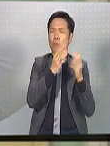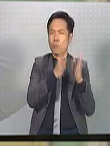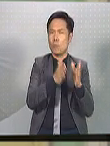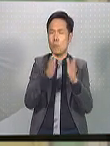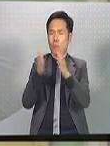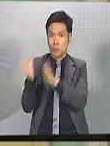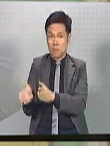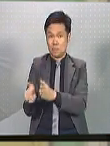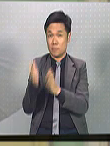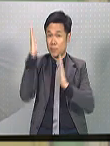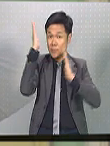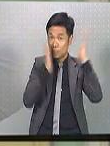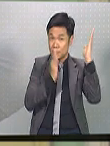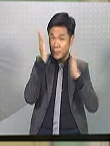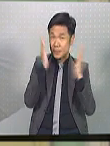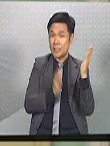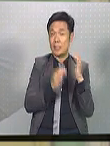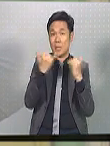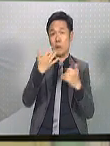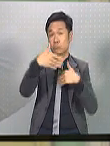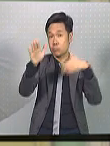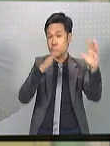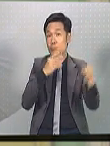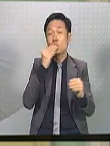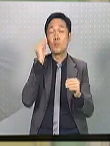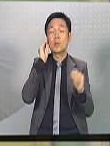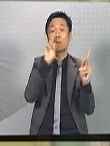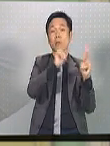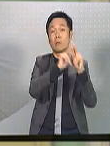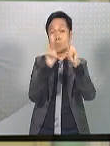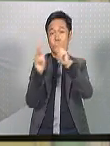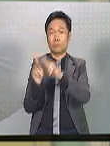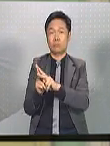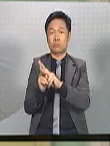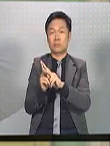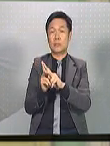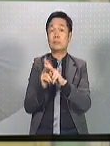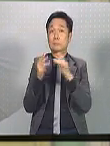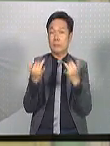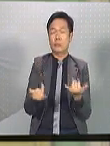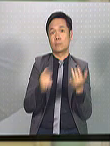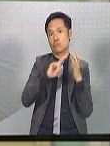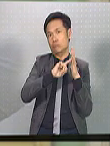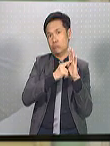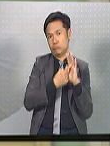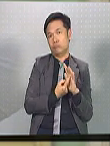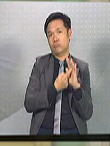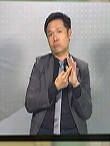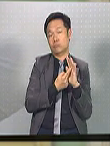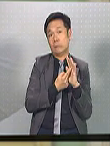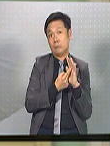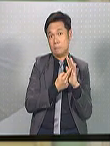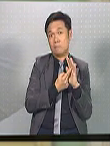atau para ayat kita yang pulang ke kampung ia telah mulai menunjukkan mereka